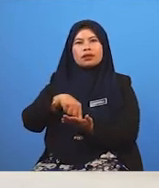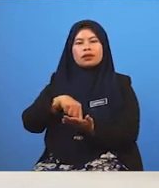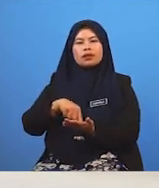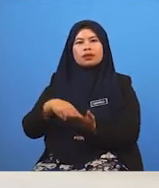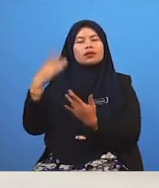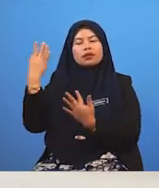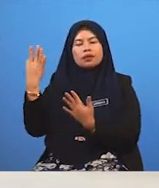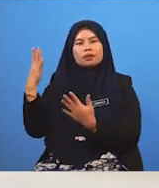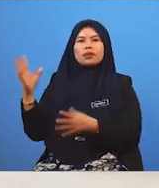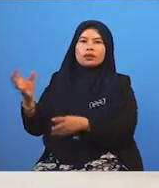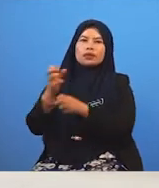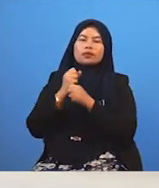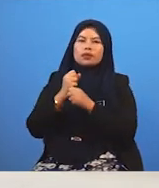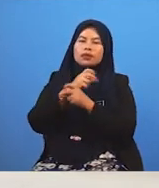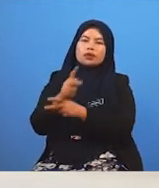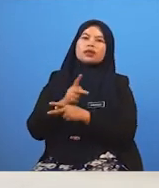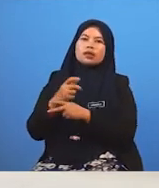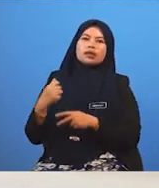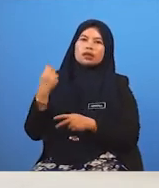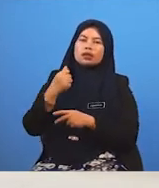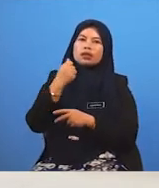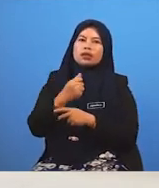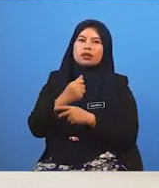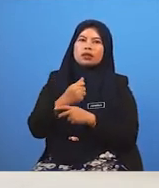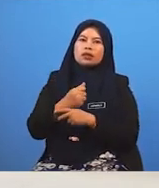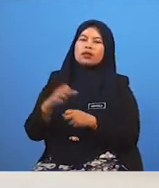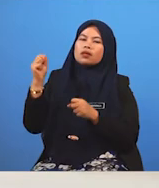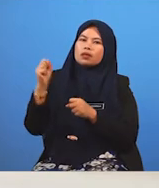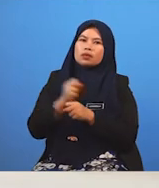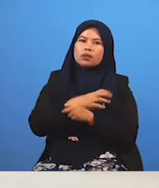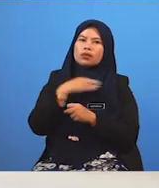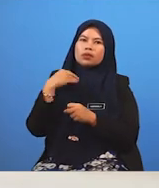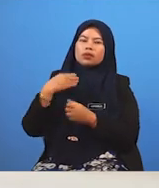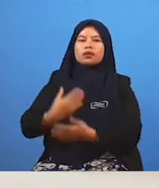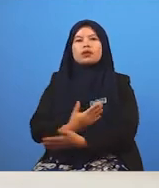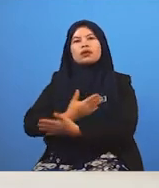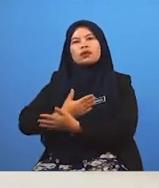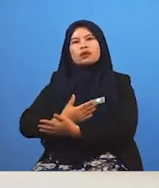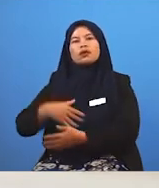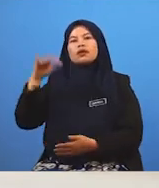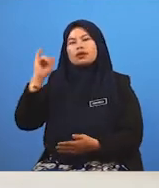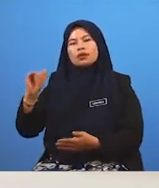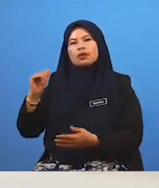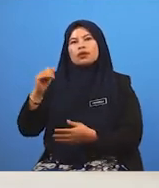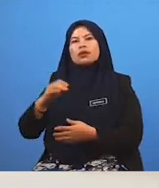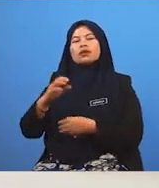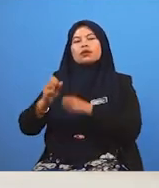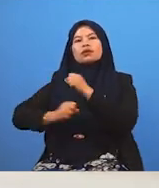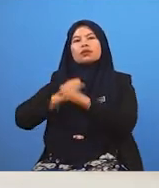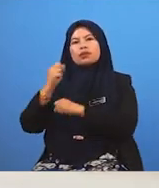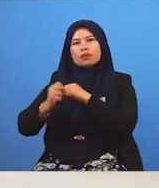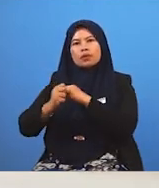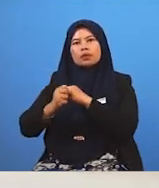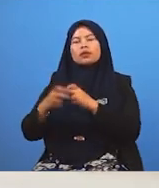kita dapat menjaga akhlak kita dengan sempurna dan menjadi anak yang lemah lembut tutur katanya bila